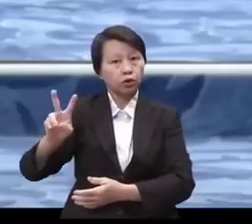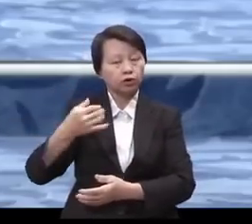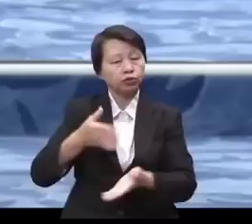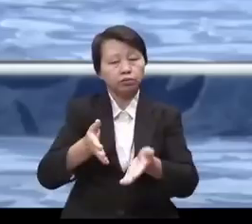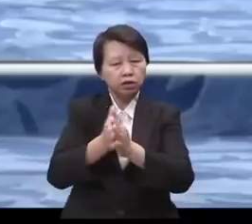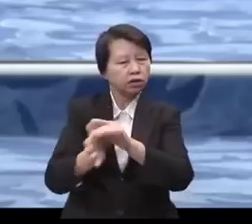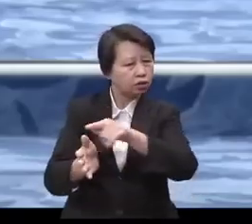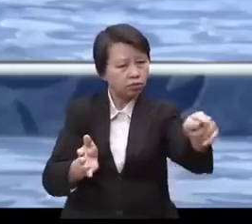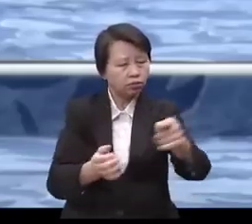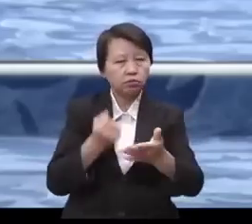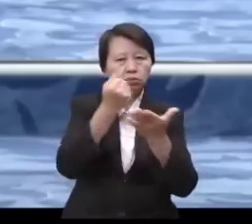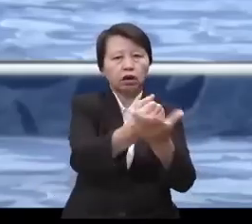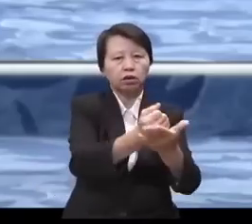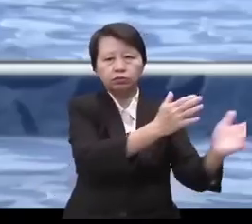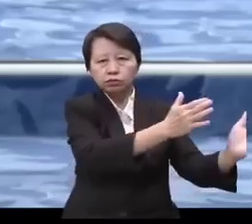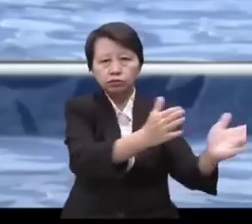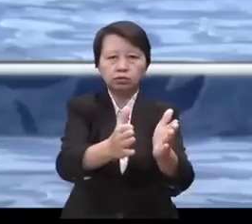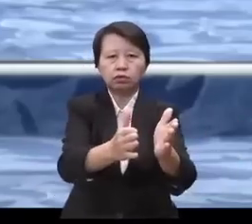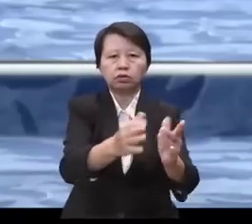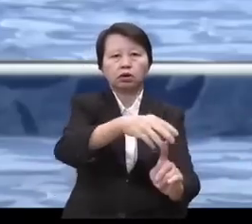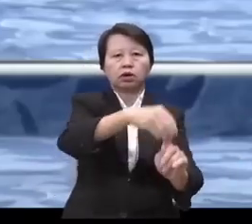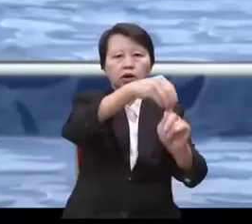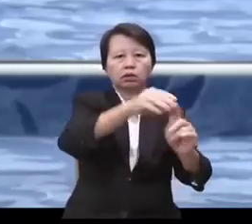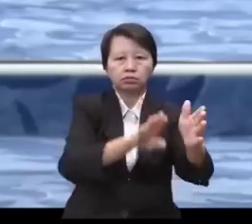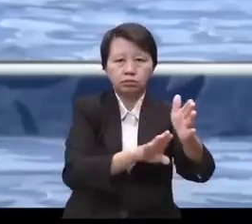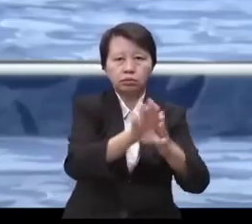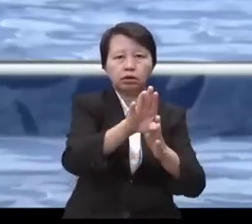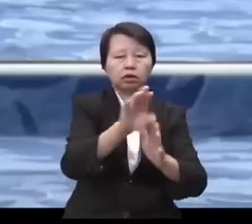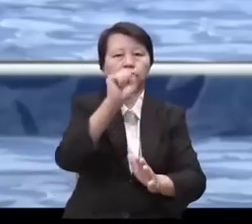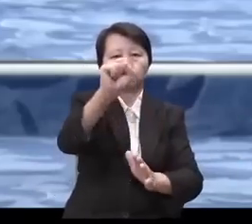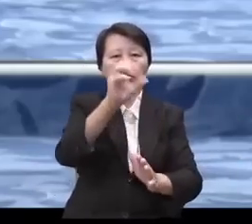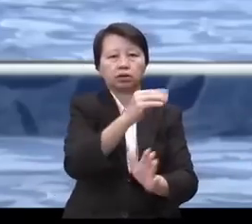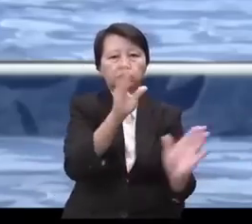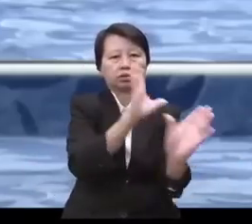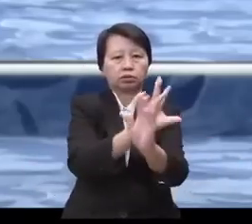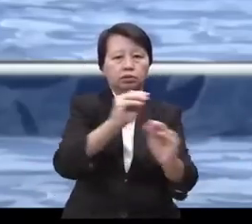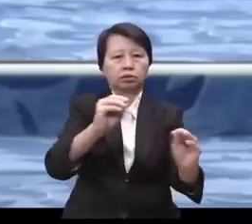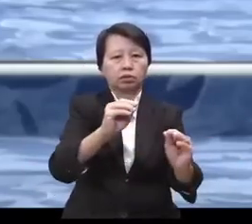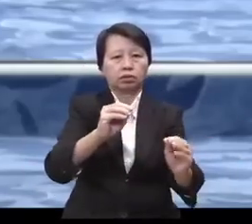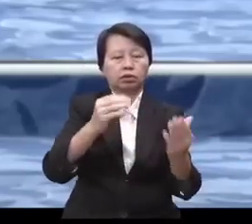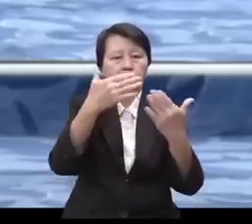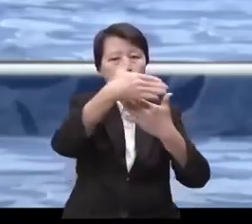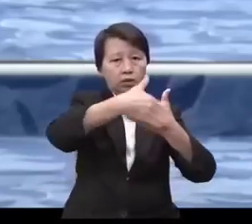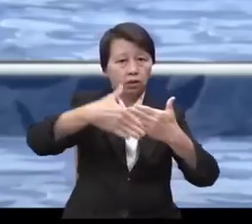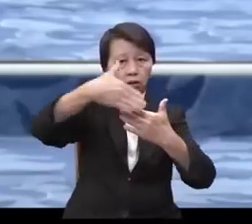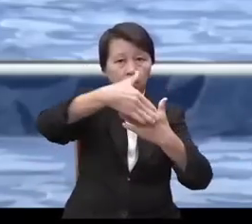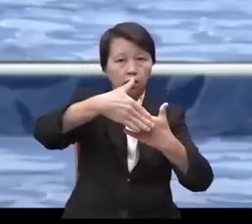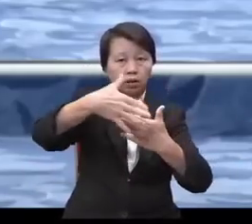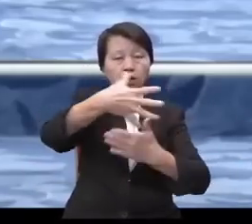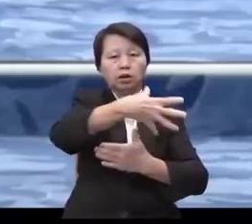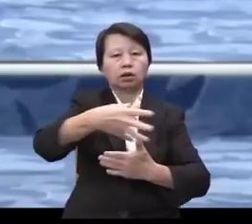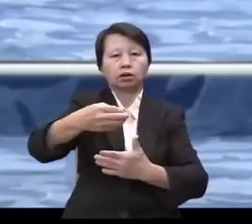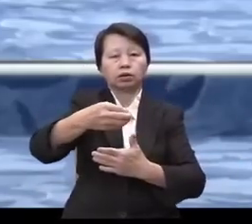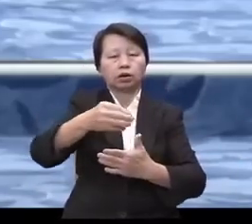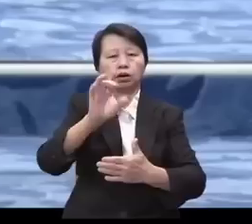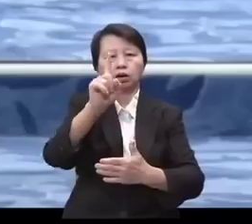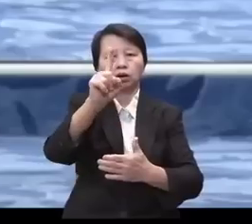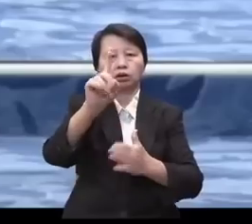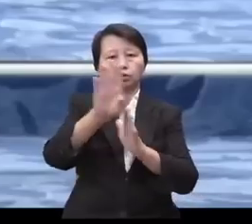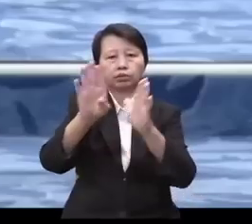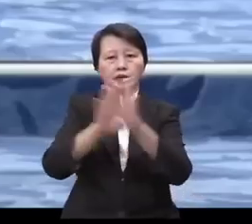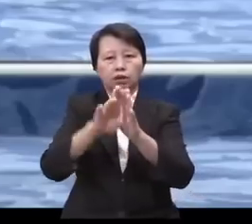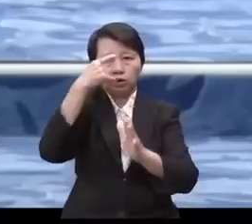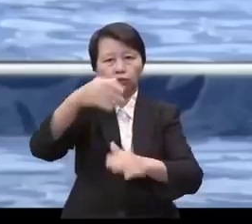membantu menyelaraskan khusus untuk pembangunan Sabah Sarawak, Pen Borneo dan juga 1 bilion ringgit